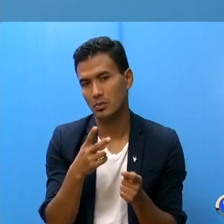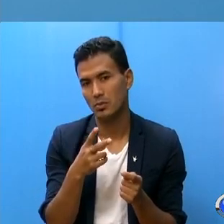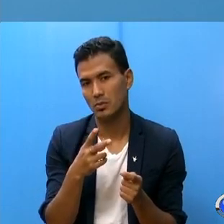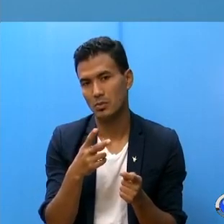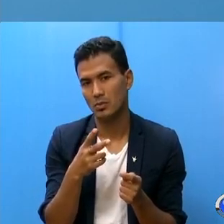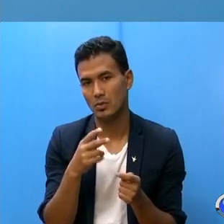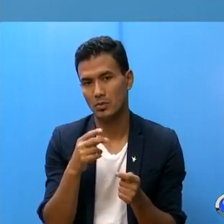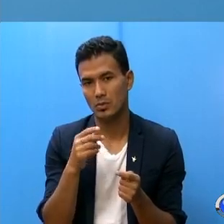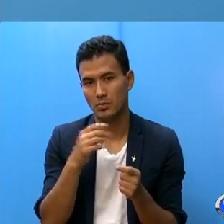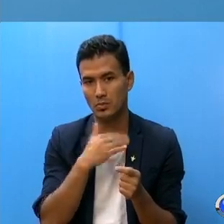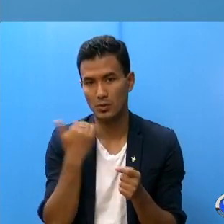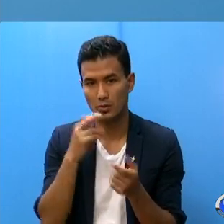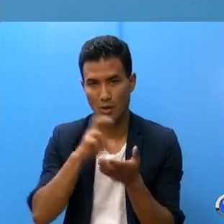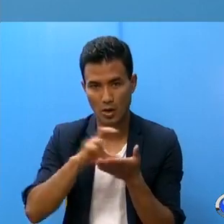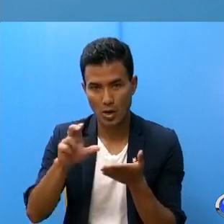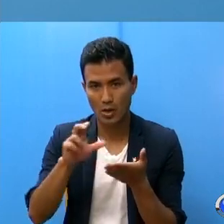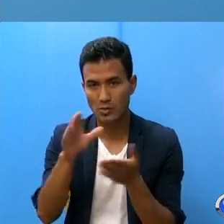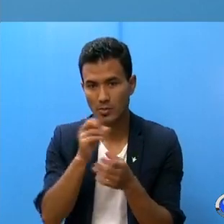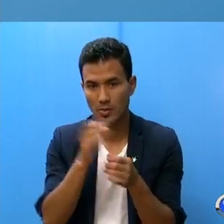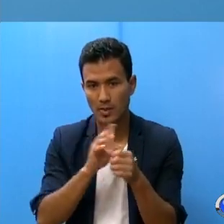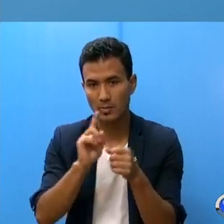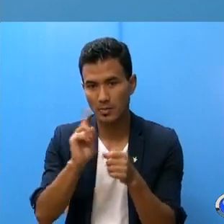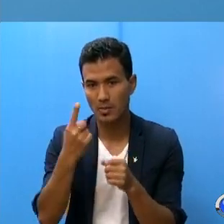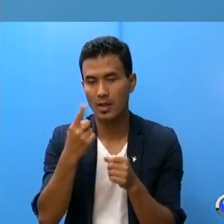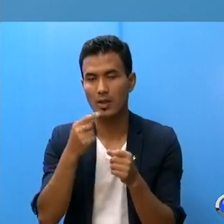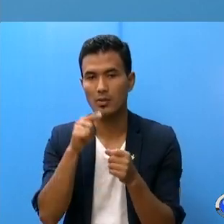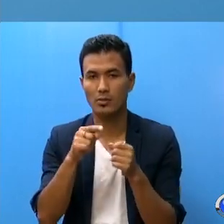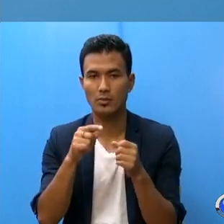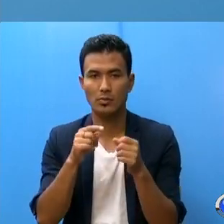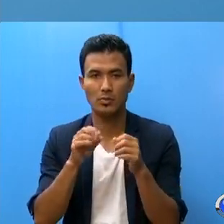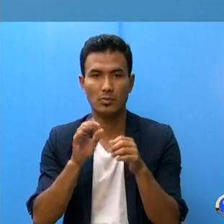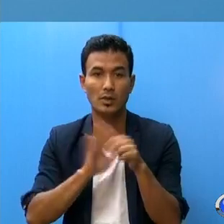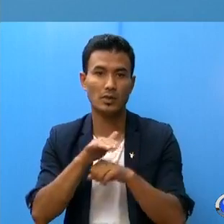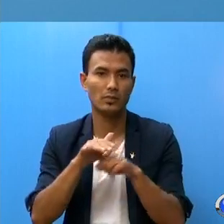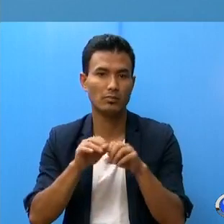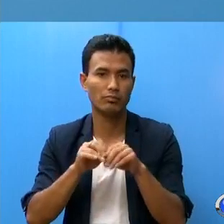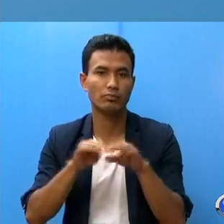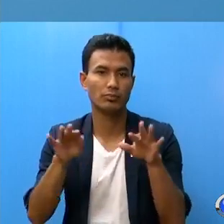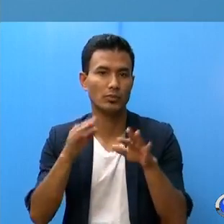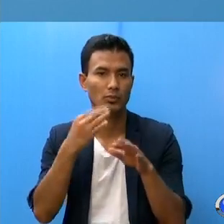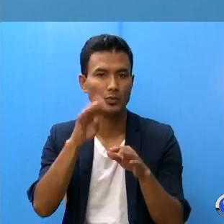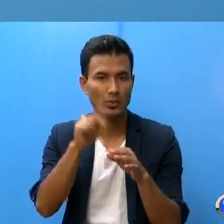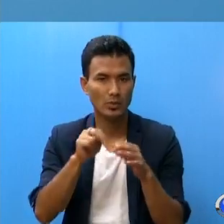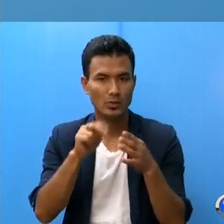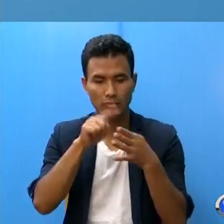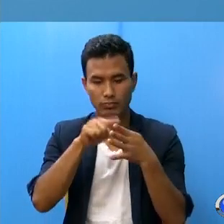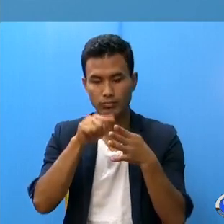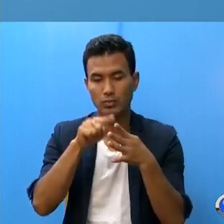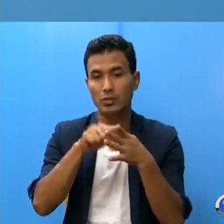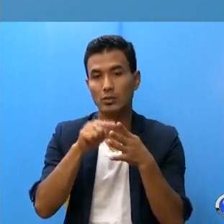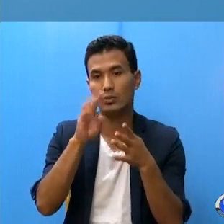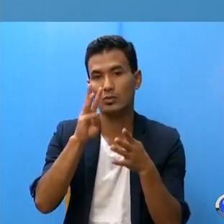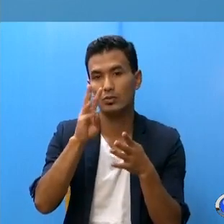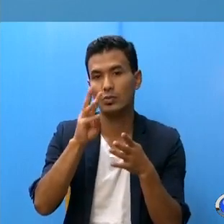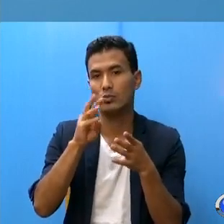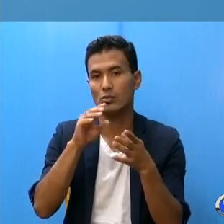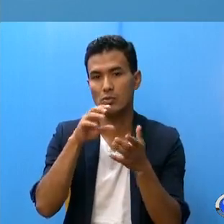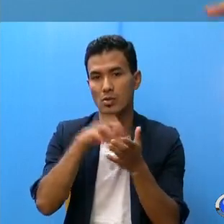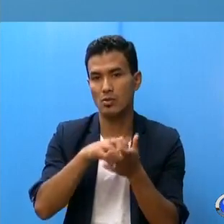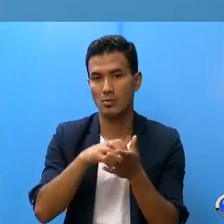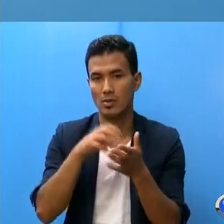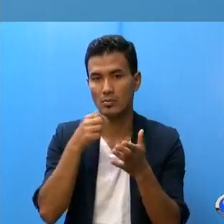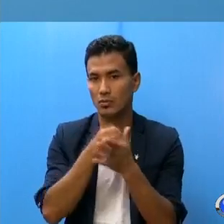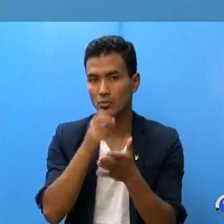बन् स्टेस फोर्मा पुगेरा पुरे